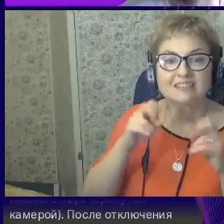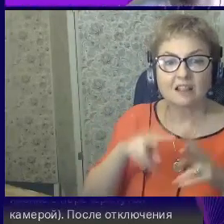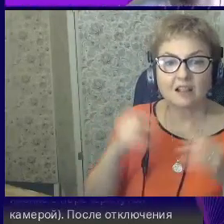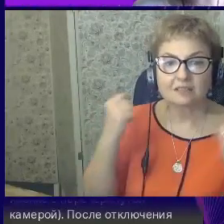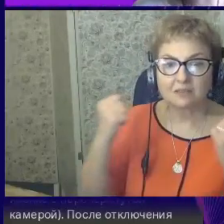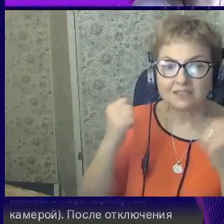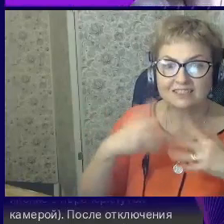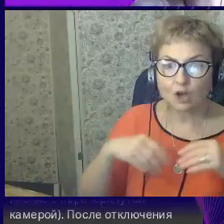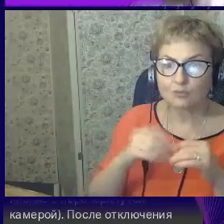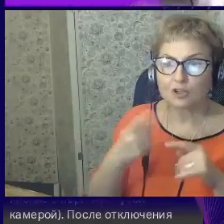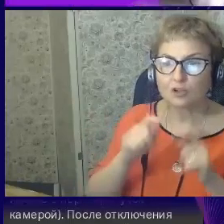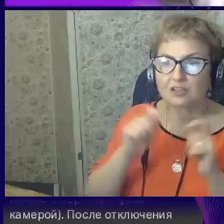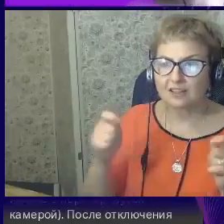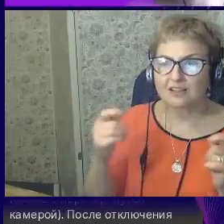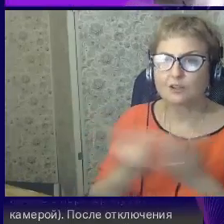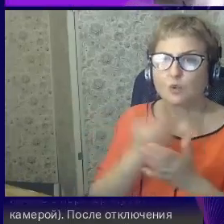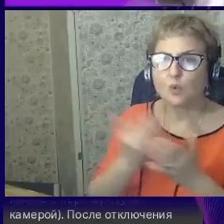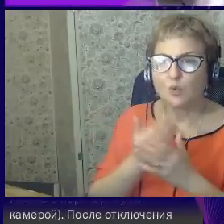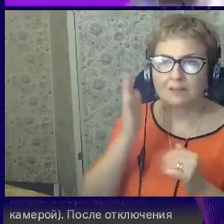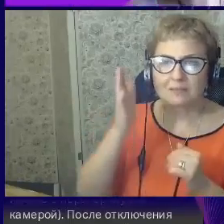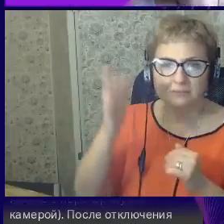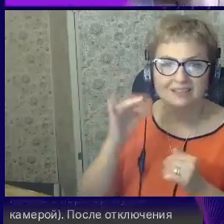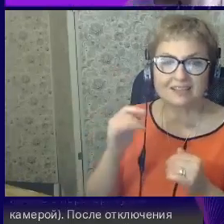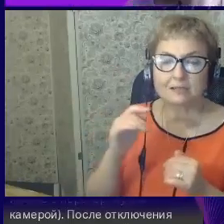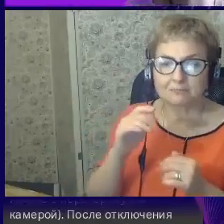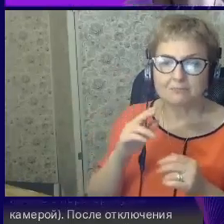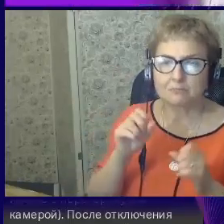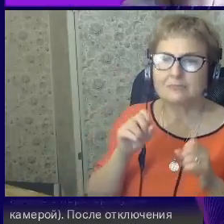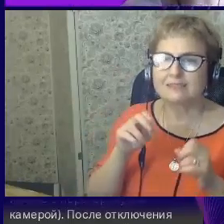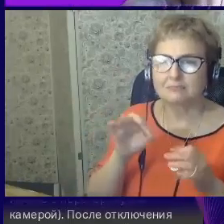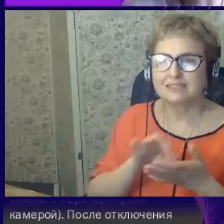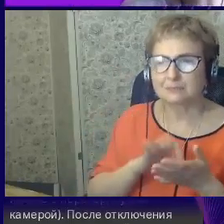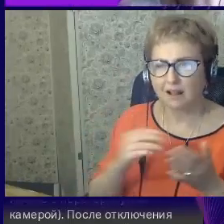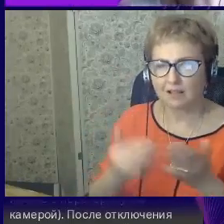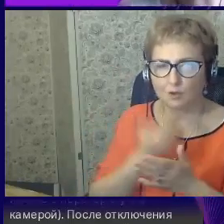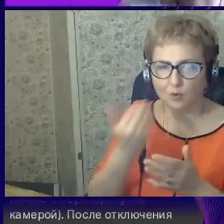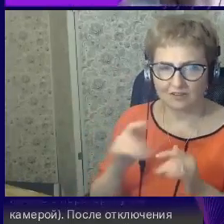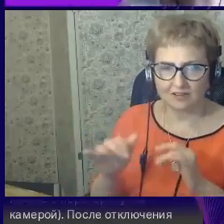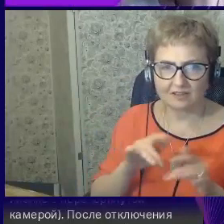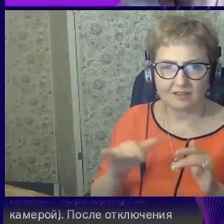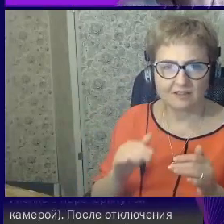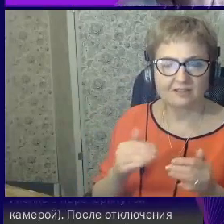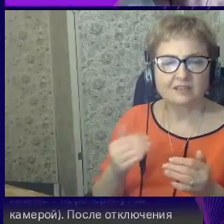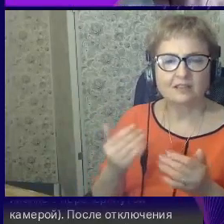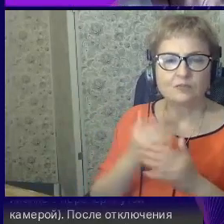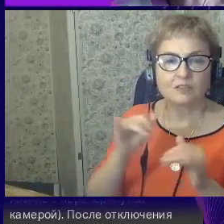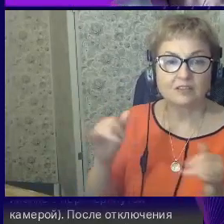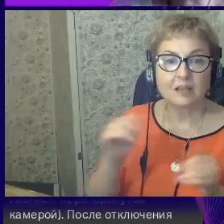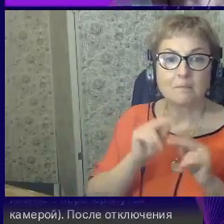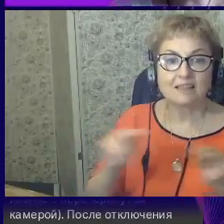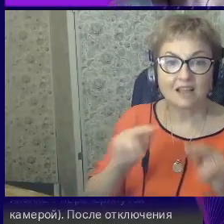сообщество, для которого открываются принципиально новые перспективы и принципиально новые направления деятельности. Вот.